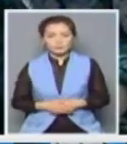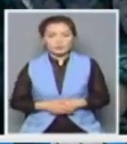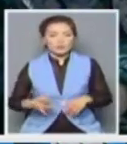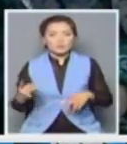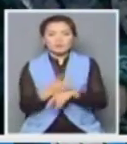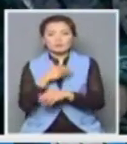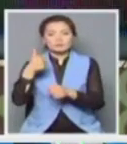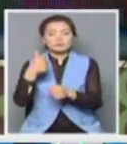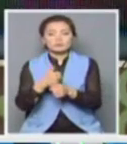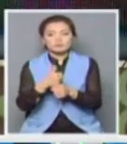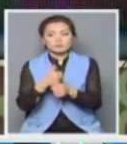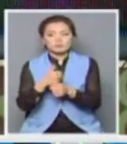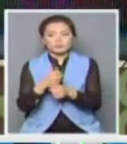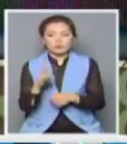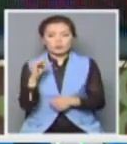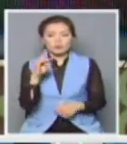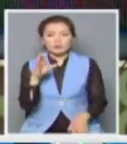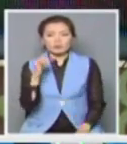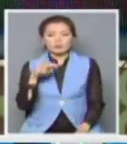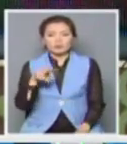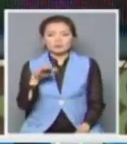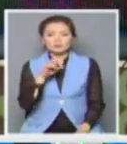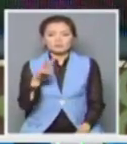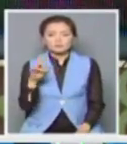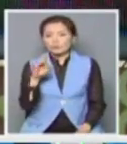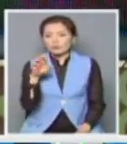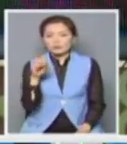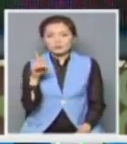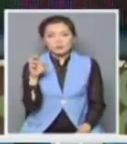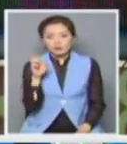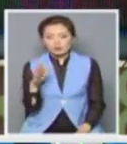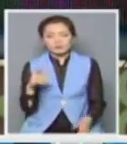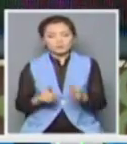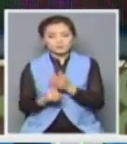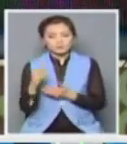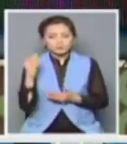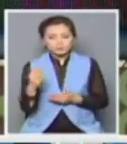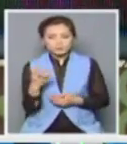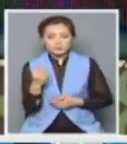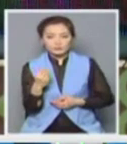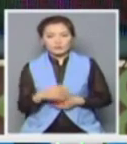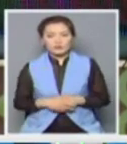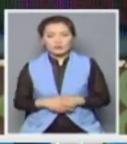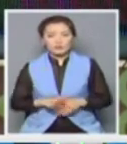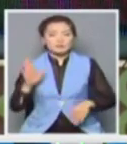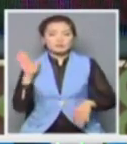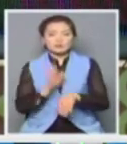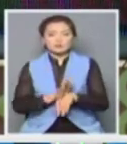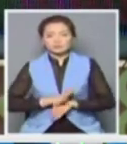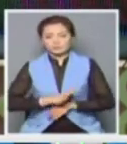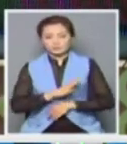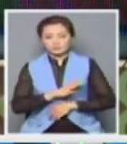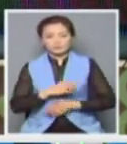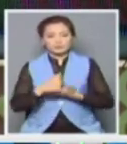тұңғыш президенті Нұрсұлтан Әбішұлы Назарбаевтың бастамасымен және жарлығымен